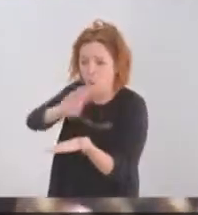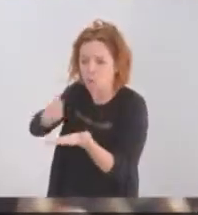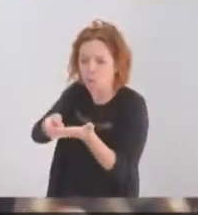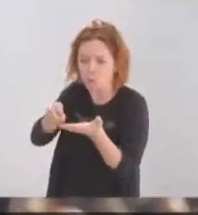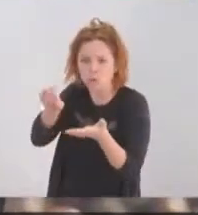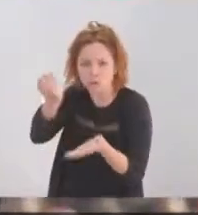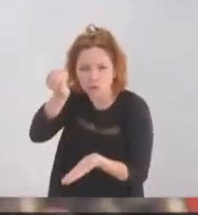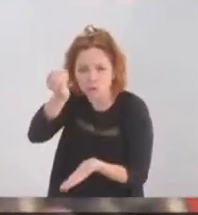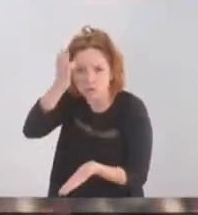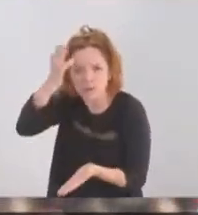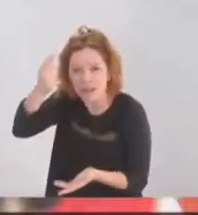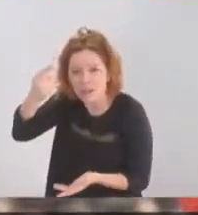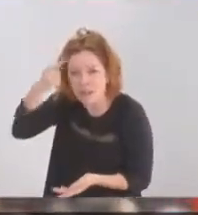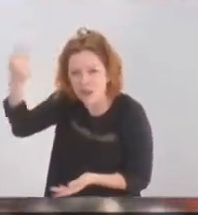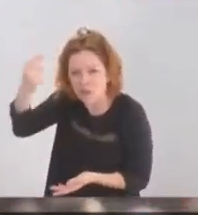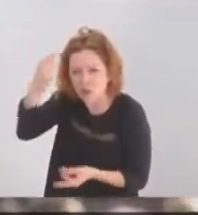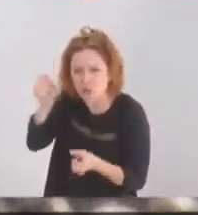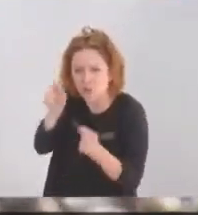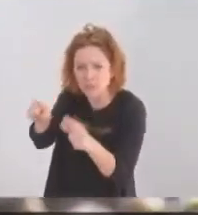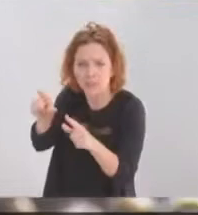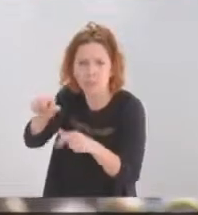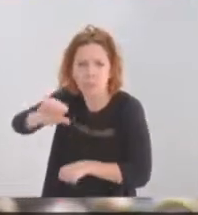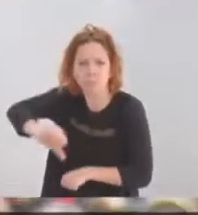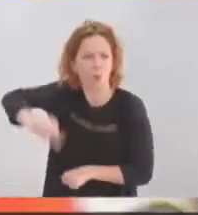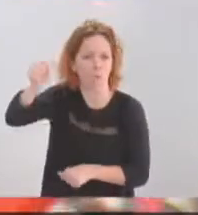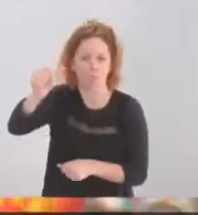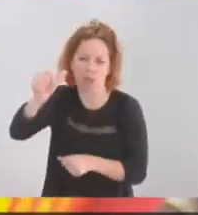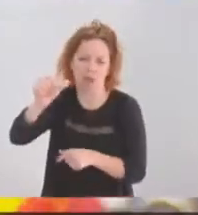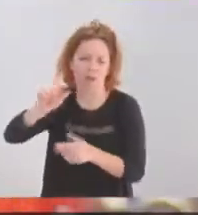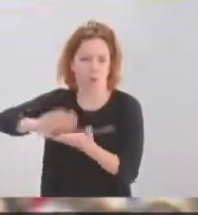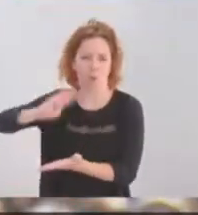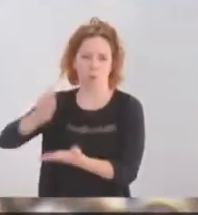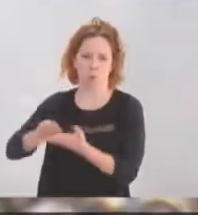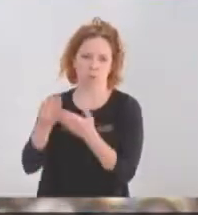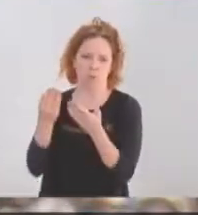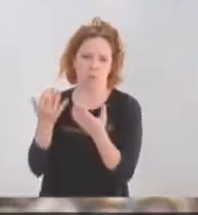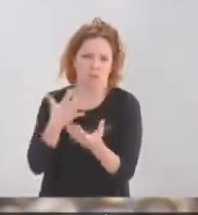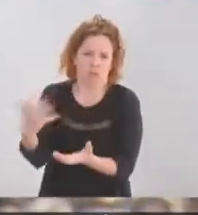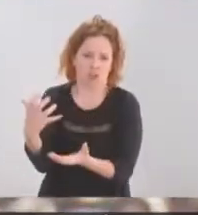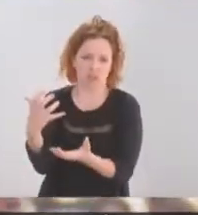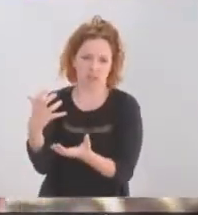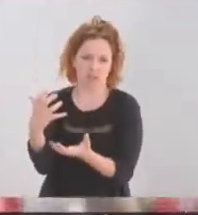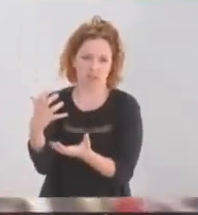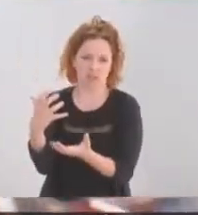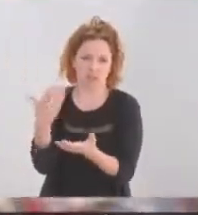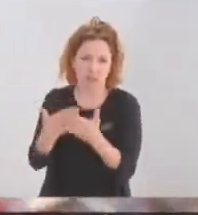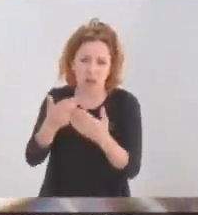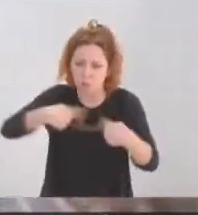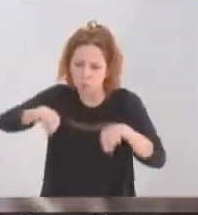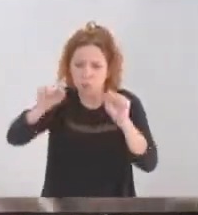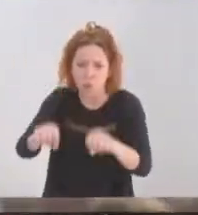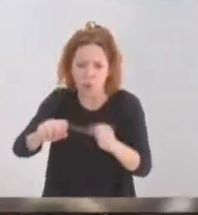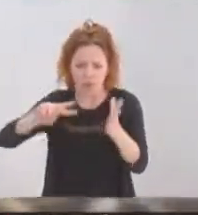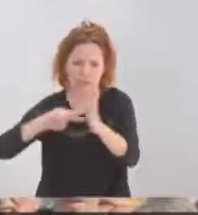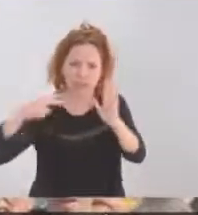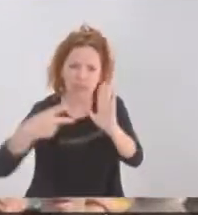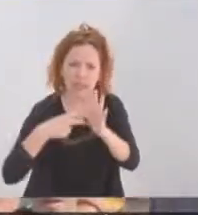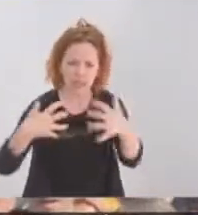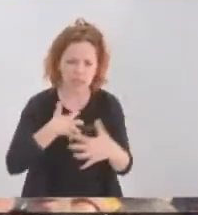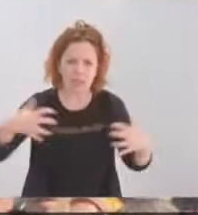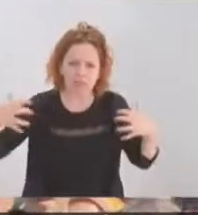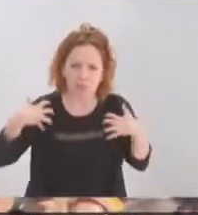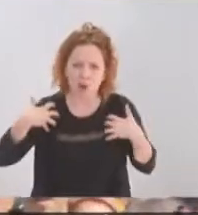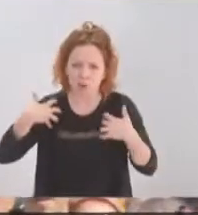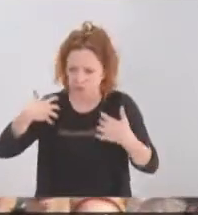mieux, car nous voici dans l'obligation de nous surpasser par la science, la technique et tout le